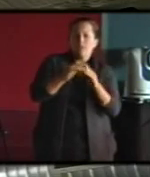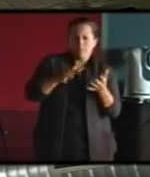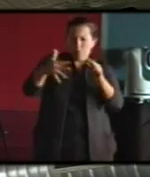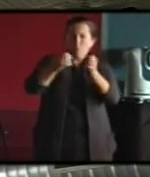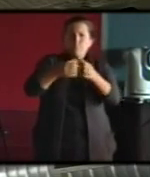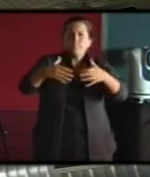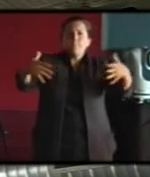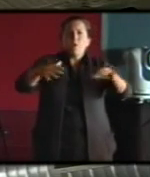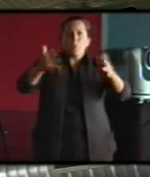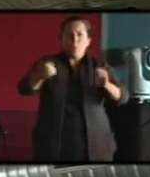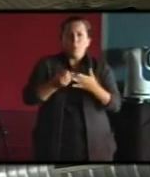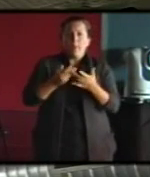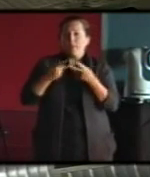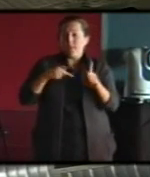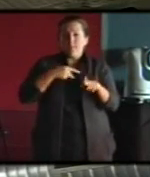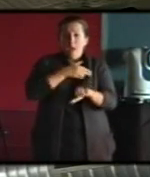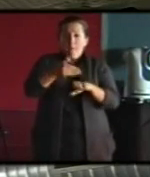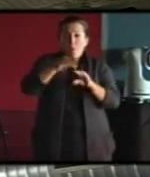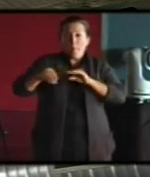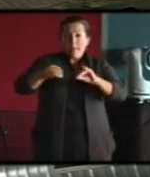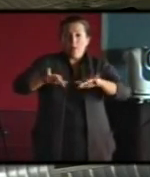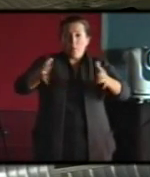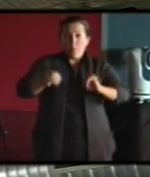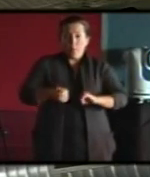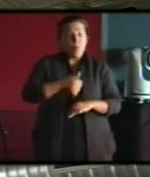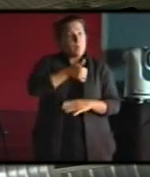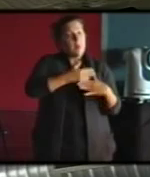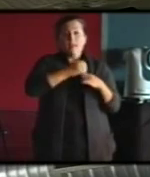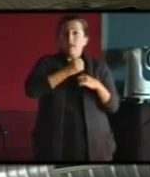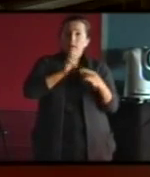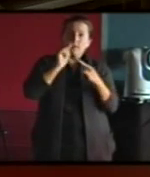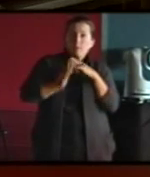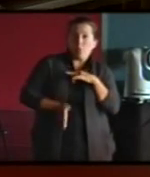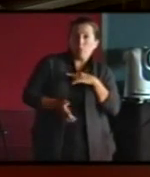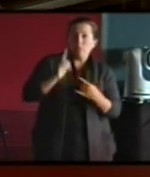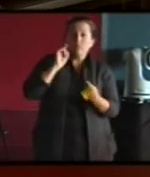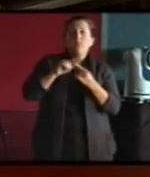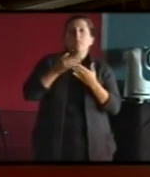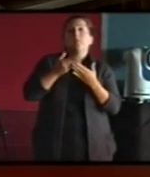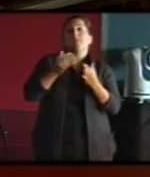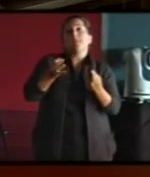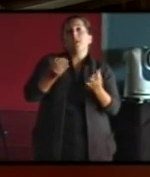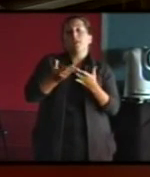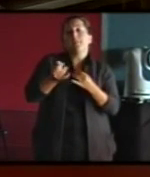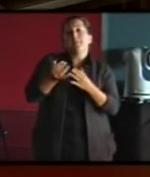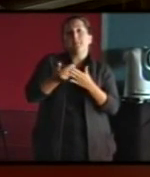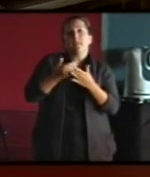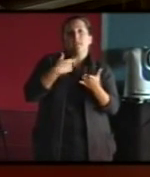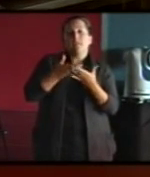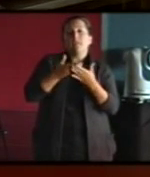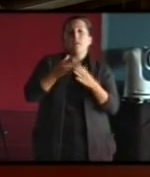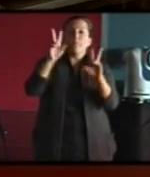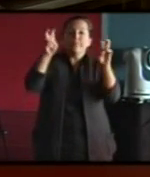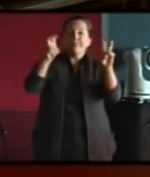croissance de Métropole Millionnaire. Il travaille actuellement sur Bordeaux dans le cadre de l'appel la consultation 50 000